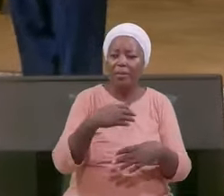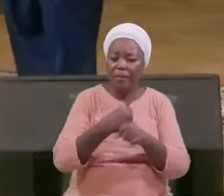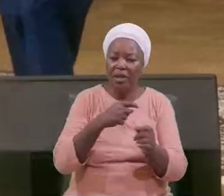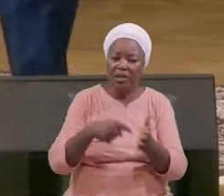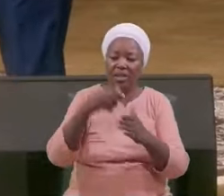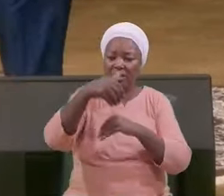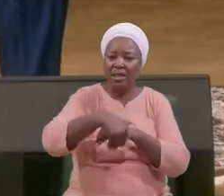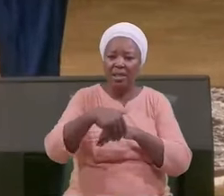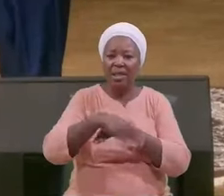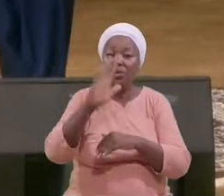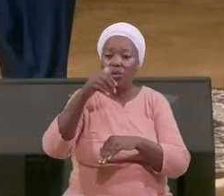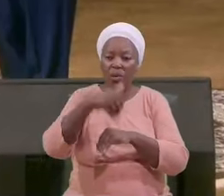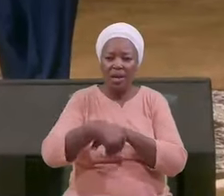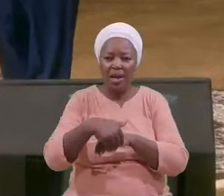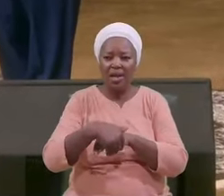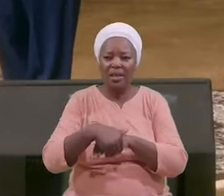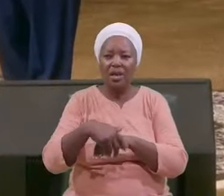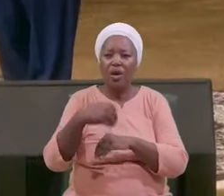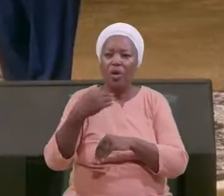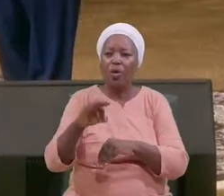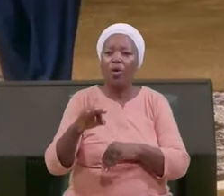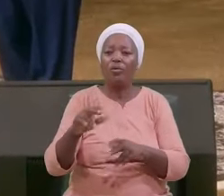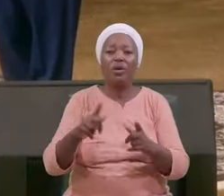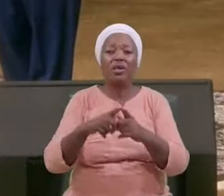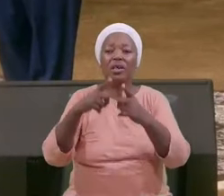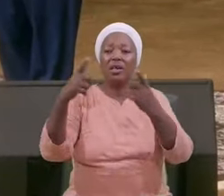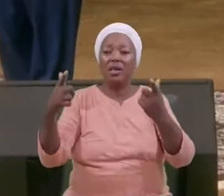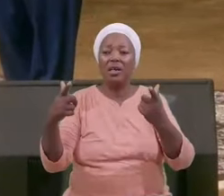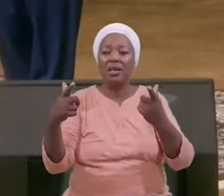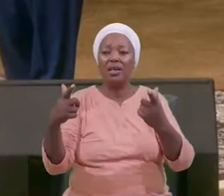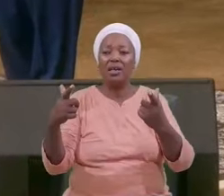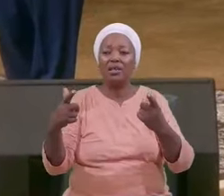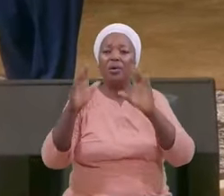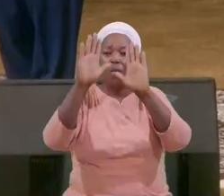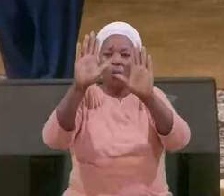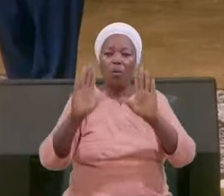votre soirée de prodiges surnaturels.